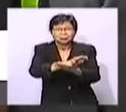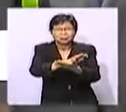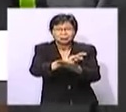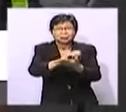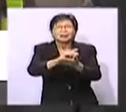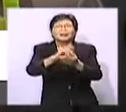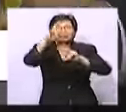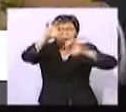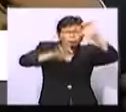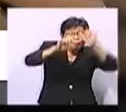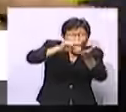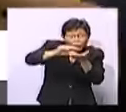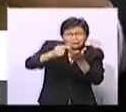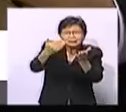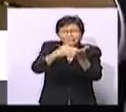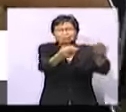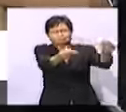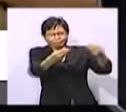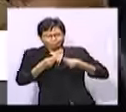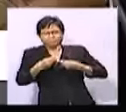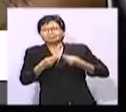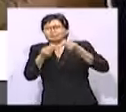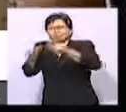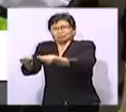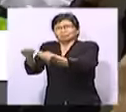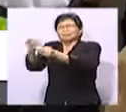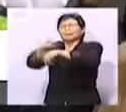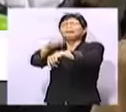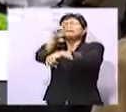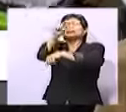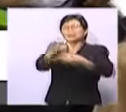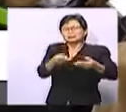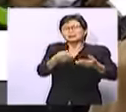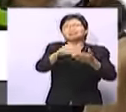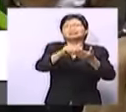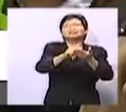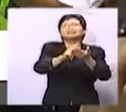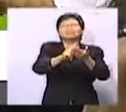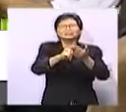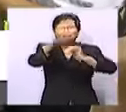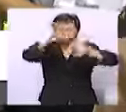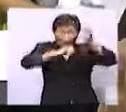gaji tersebut kepada beliau dalam tempoh terdekat.